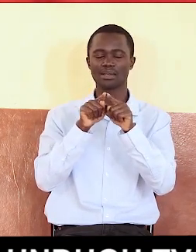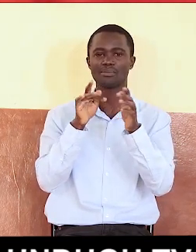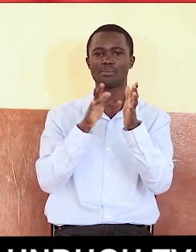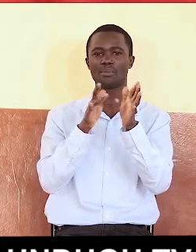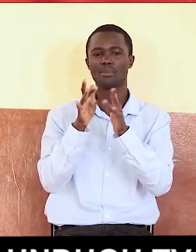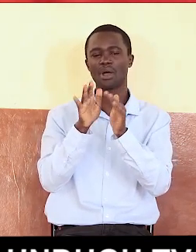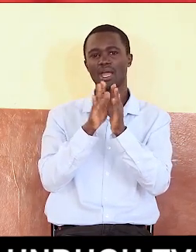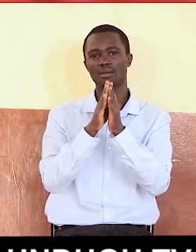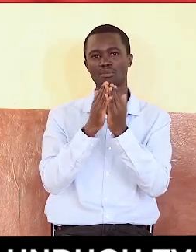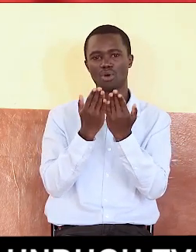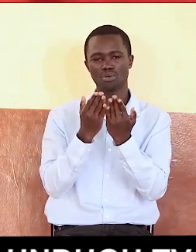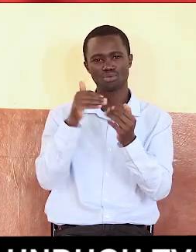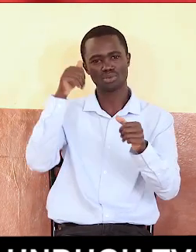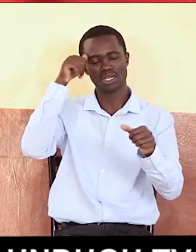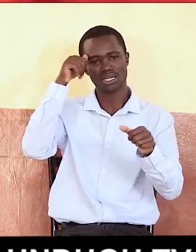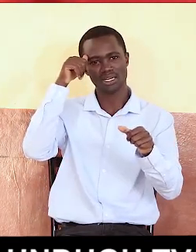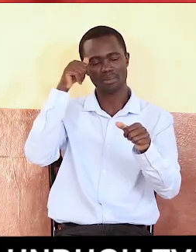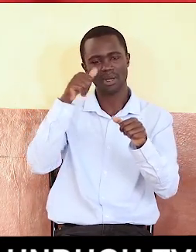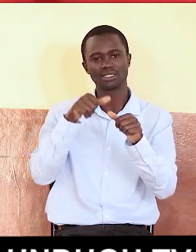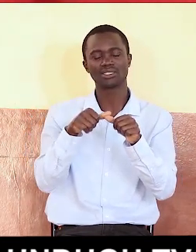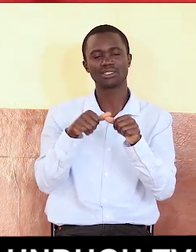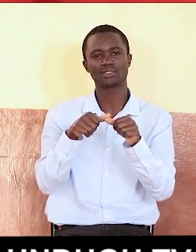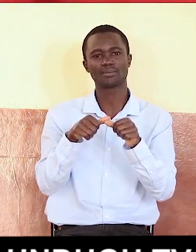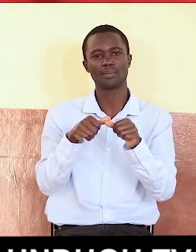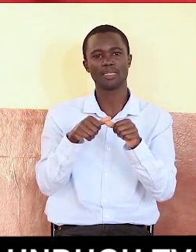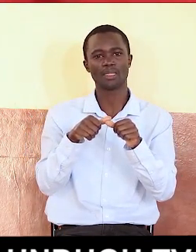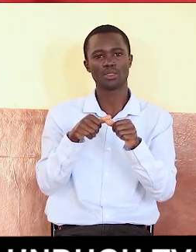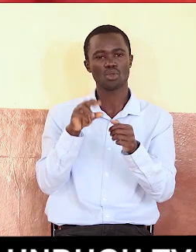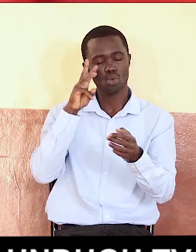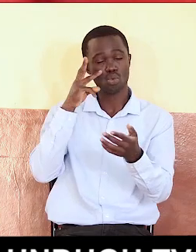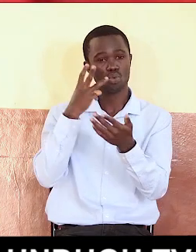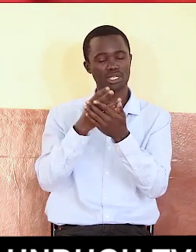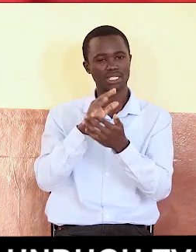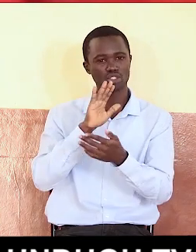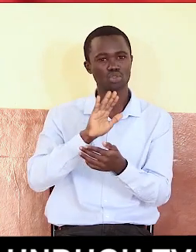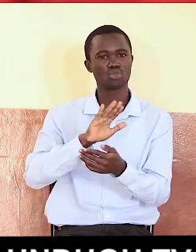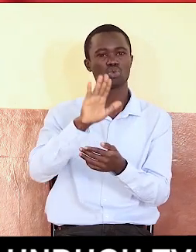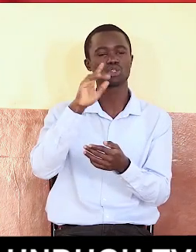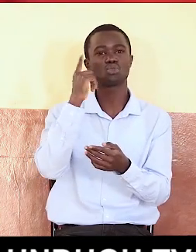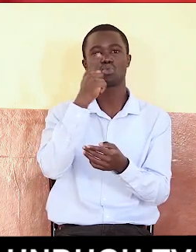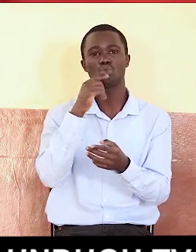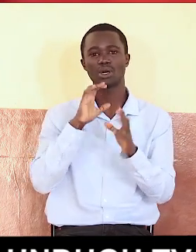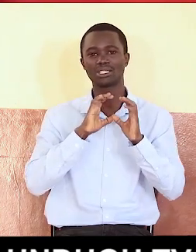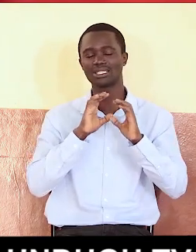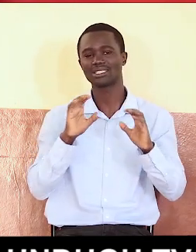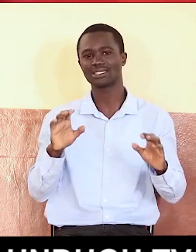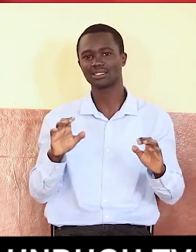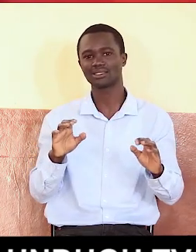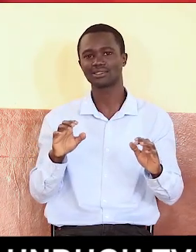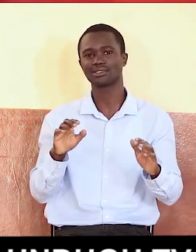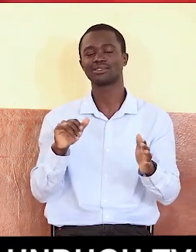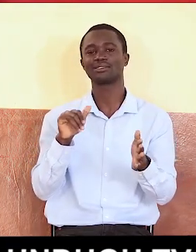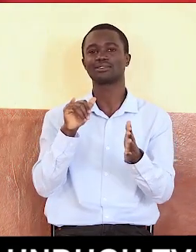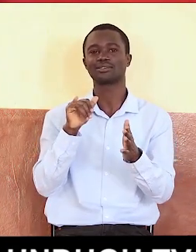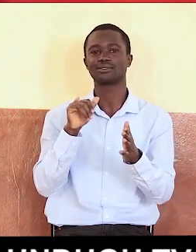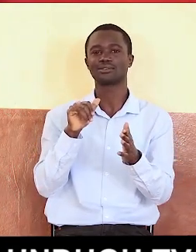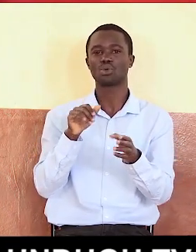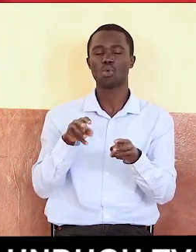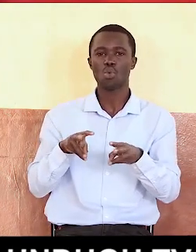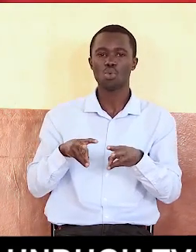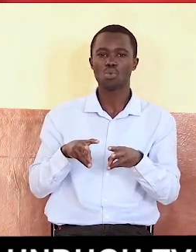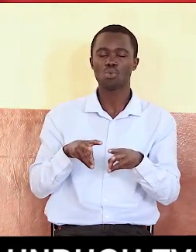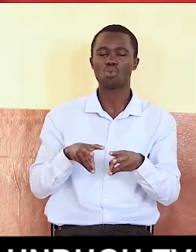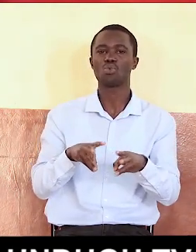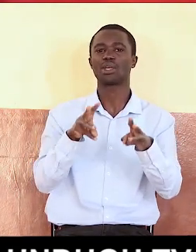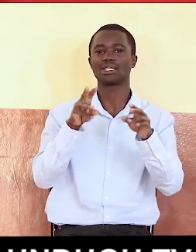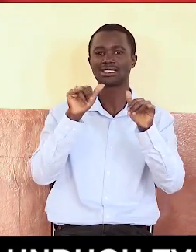matakatifu kuwakumbusha mashahidi wako ambao ni wa Kristo. Ile njia ya kuishi kama